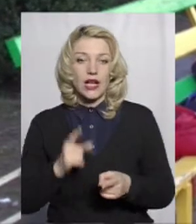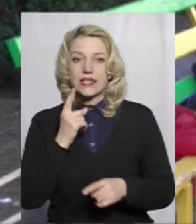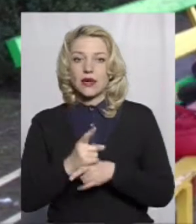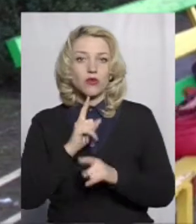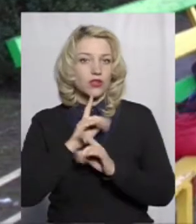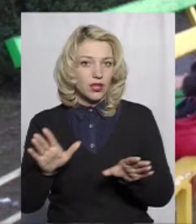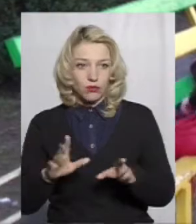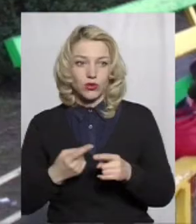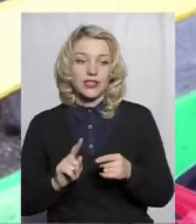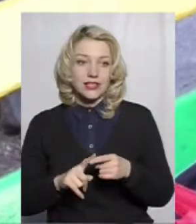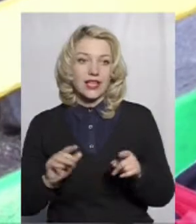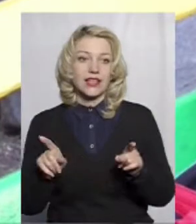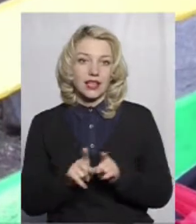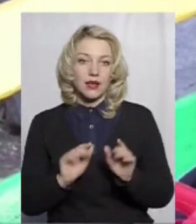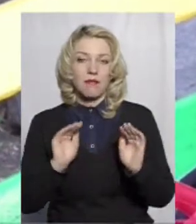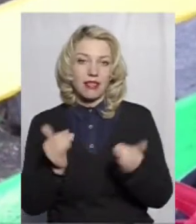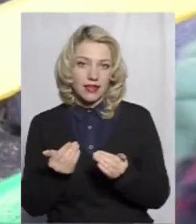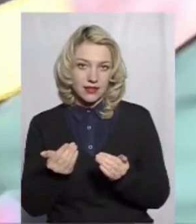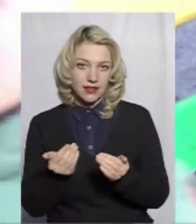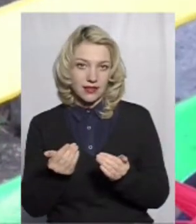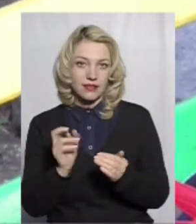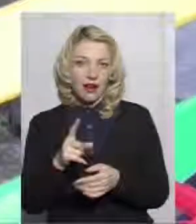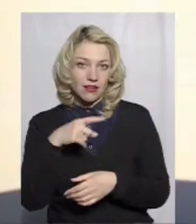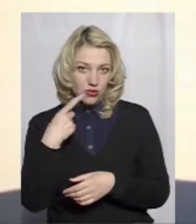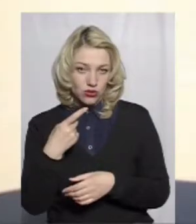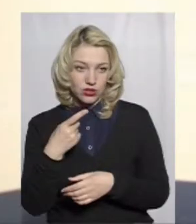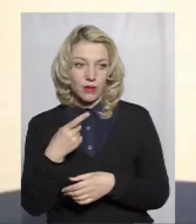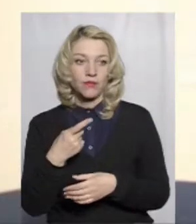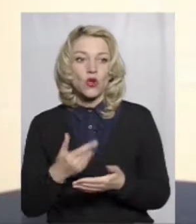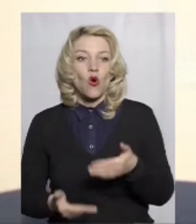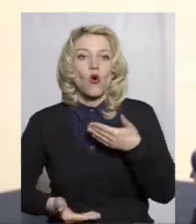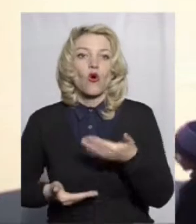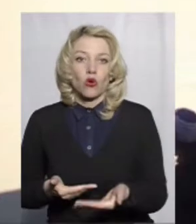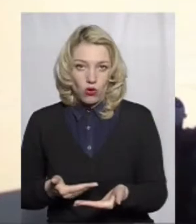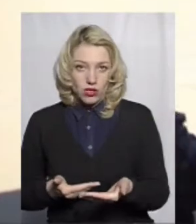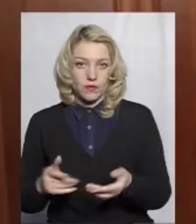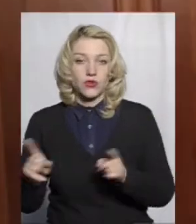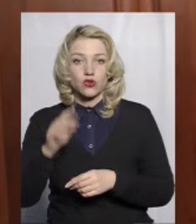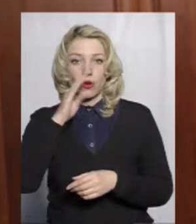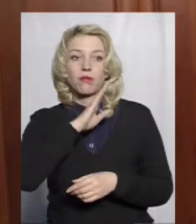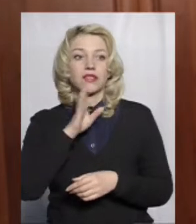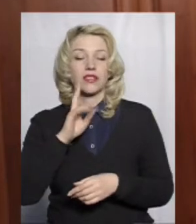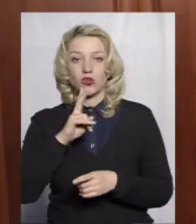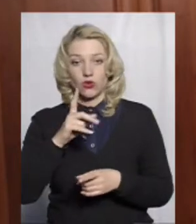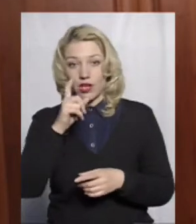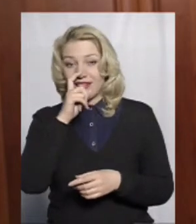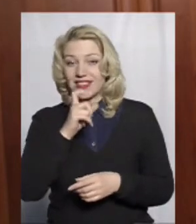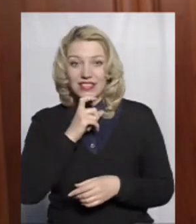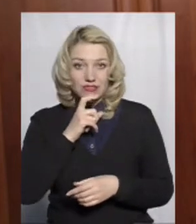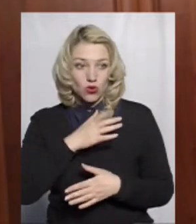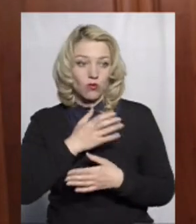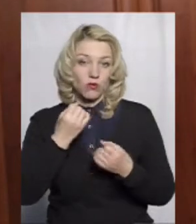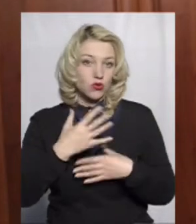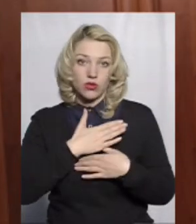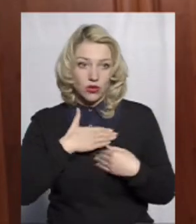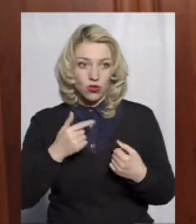буде, так. Да. Це такий маленький, як то кажуть, крок, щоб ті батьки, які несвідомо, просто не хочуть,